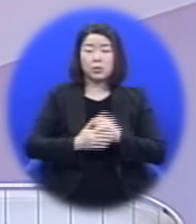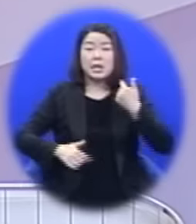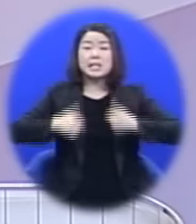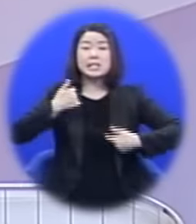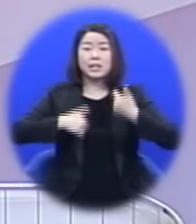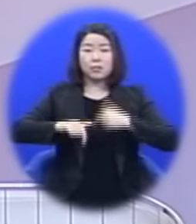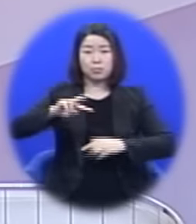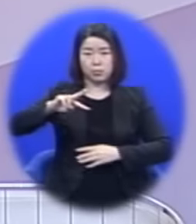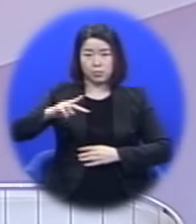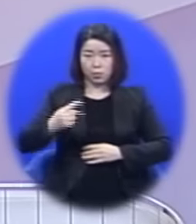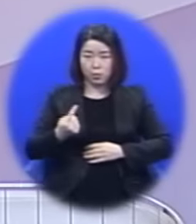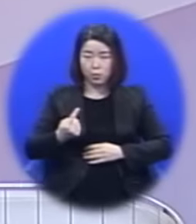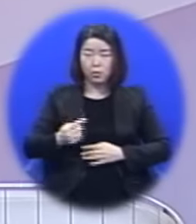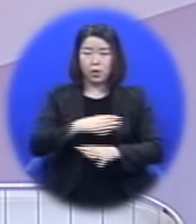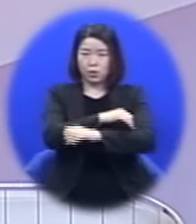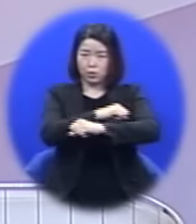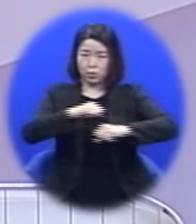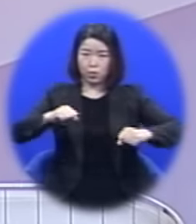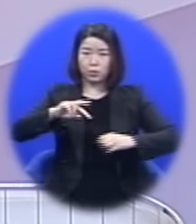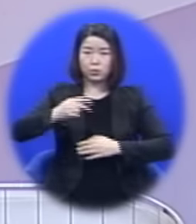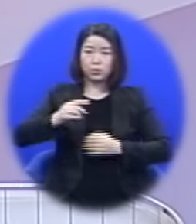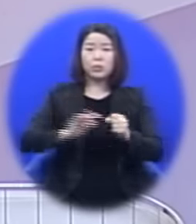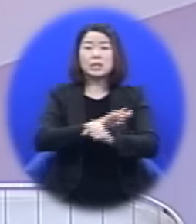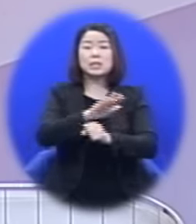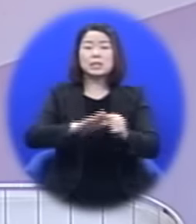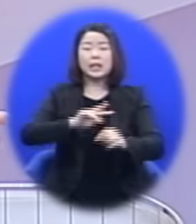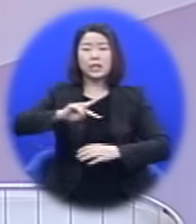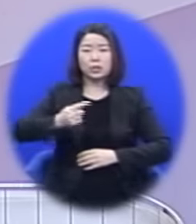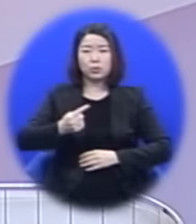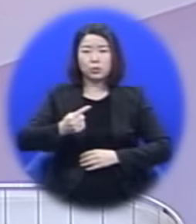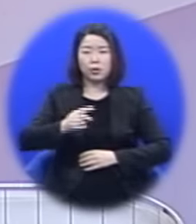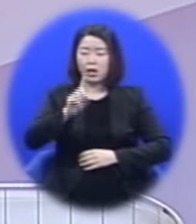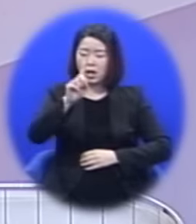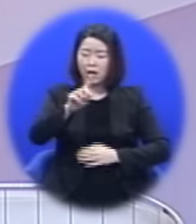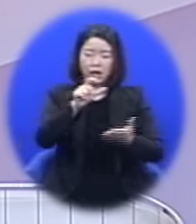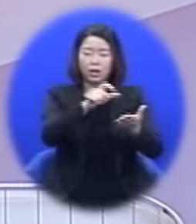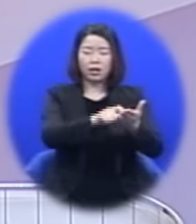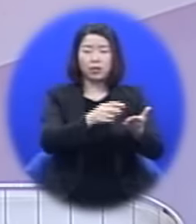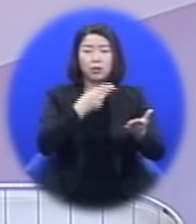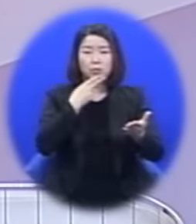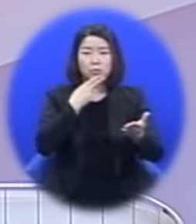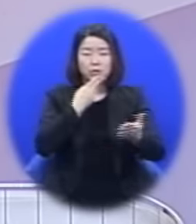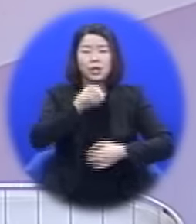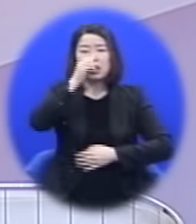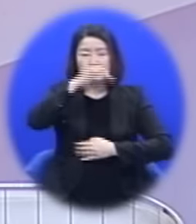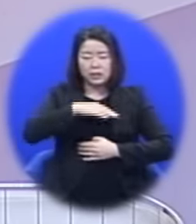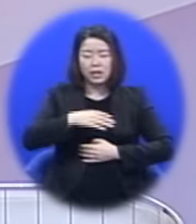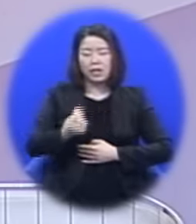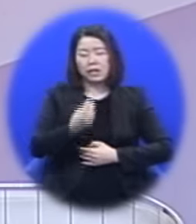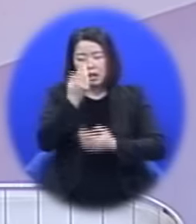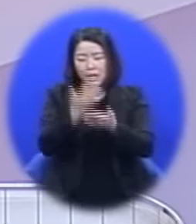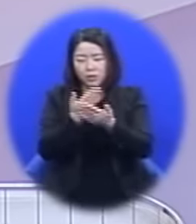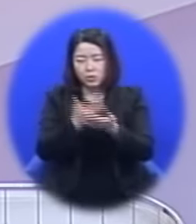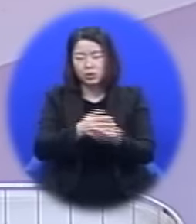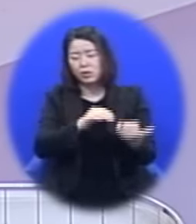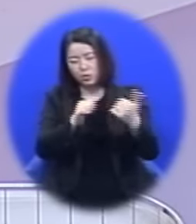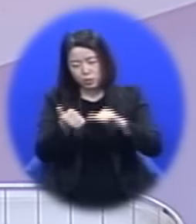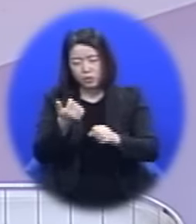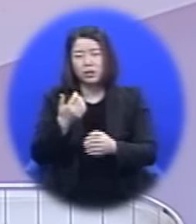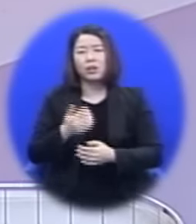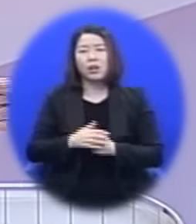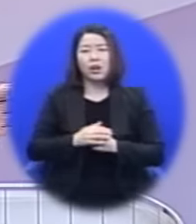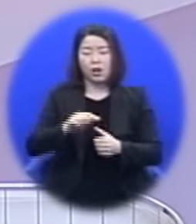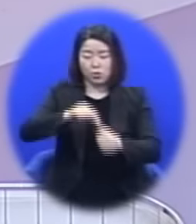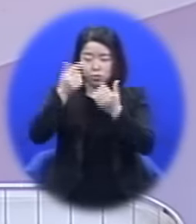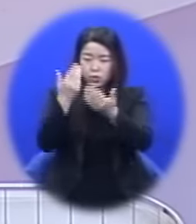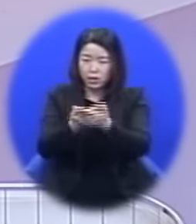기쁨도 용서도 사랑도 전혀 나오지 않습니다. 그냥 살려주세요, 죽겠어요, 하나님 구원해 주세요,